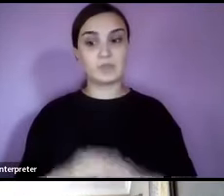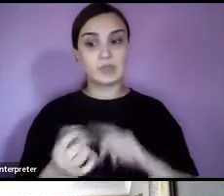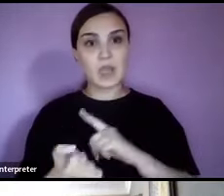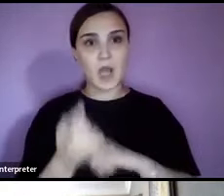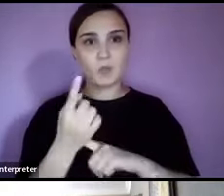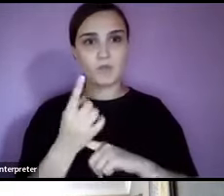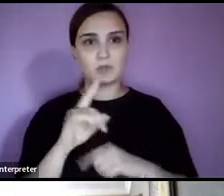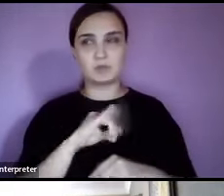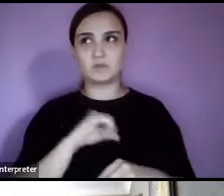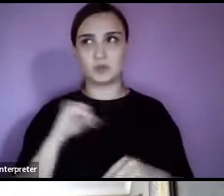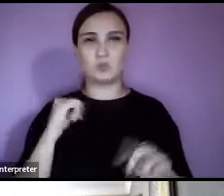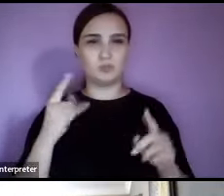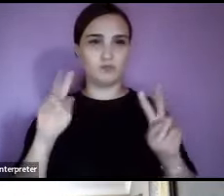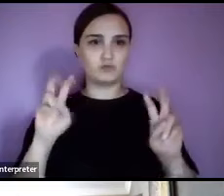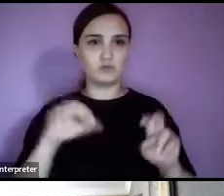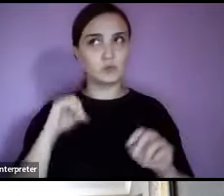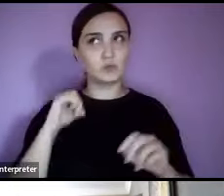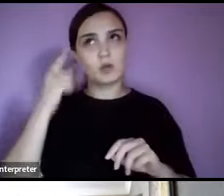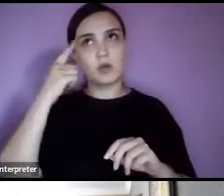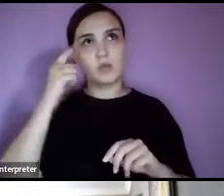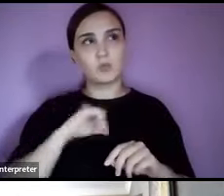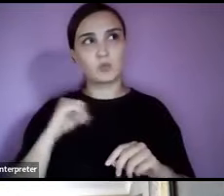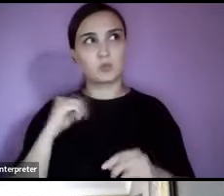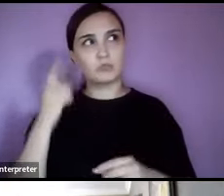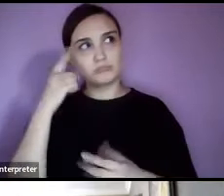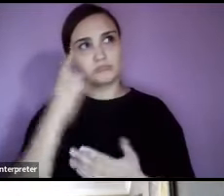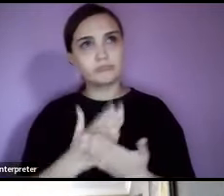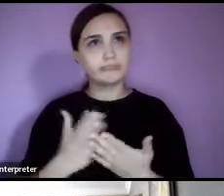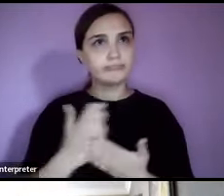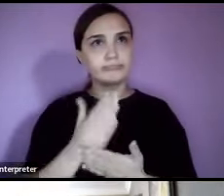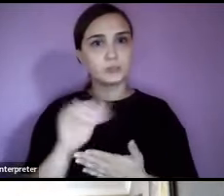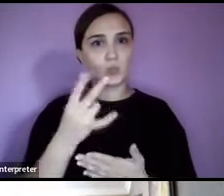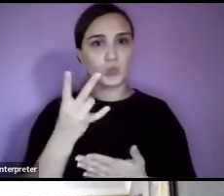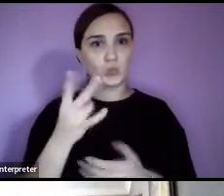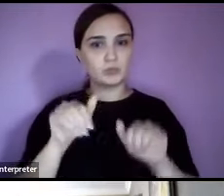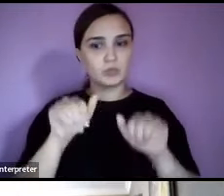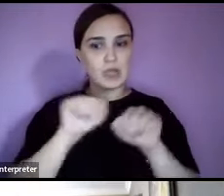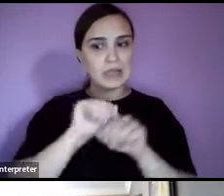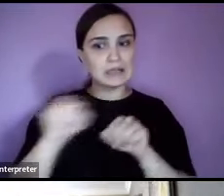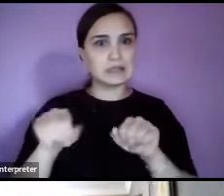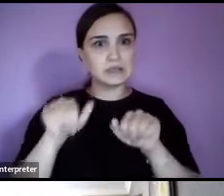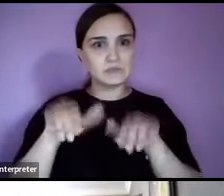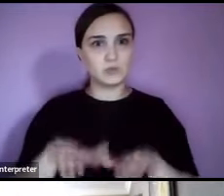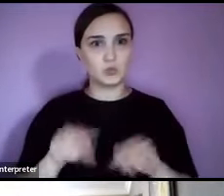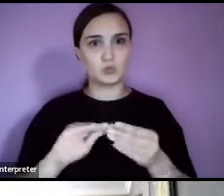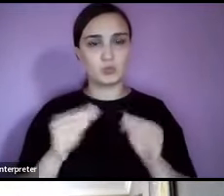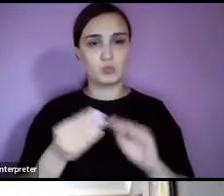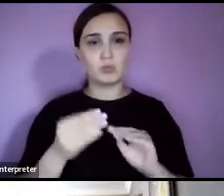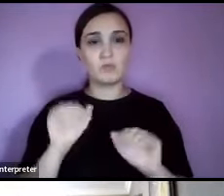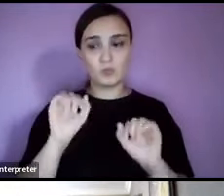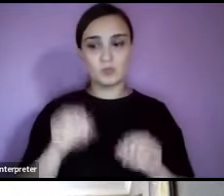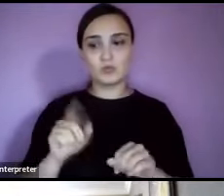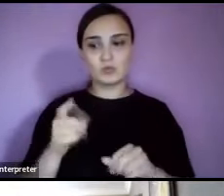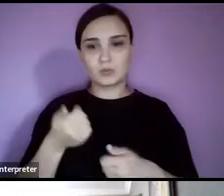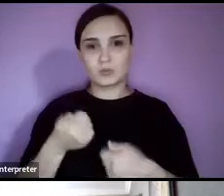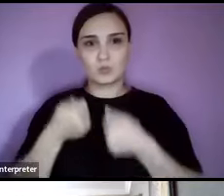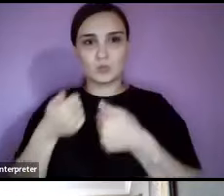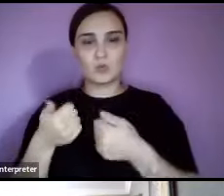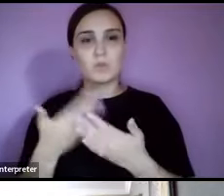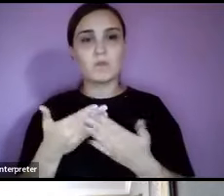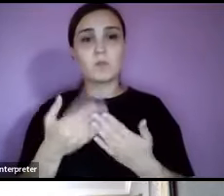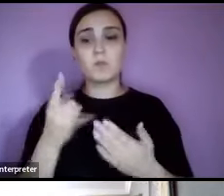აღმოვაჩენინებთ ბჭყალებში პრობლემის გადაჭრის გზებს და შეიძლება როგორც აღნიშნე მინიშნებებიც მივცეთ, ხო? მაგალითად, თუ კი კონკრეტულ ბავშვთან